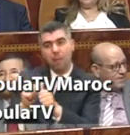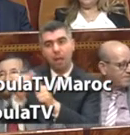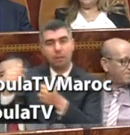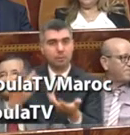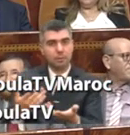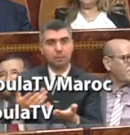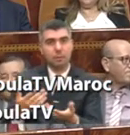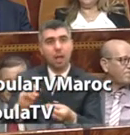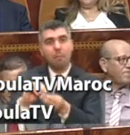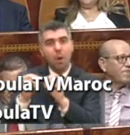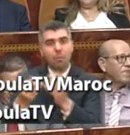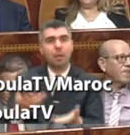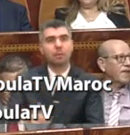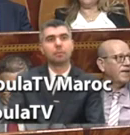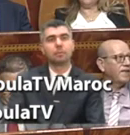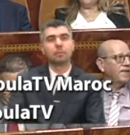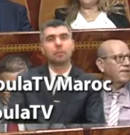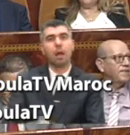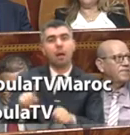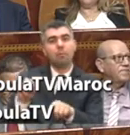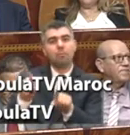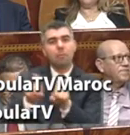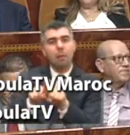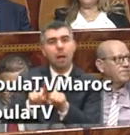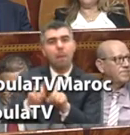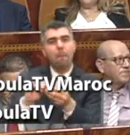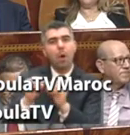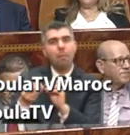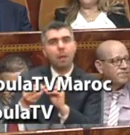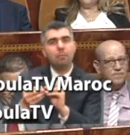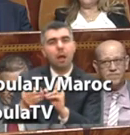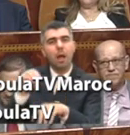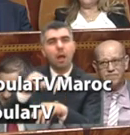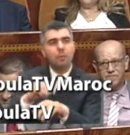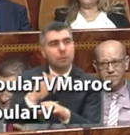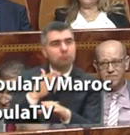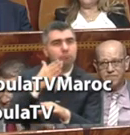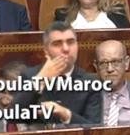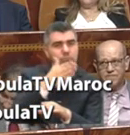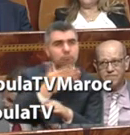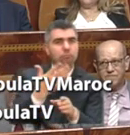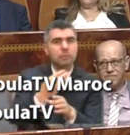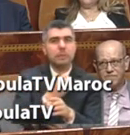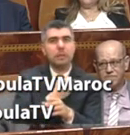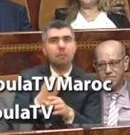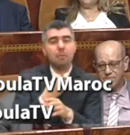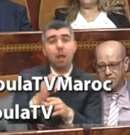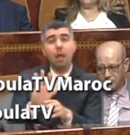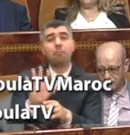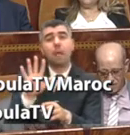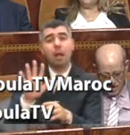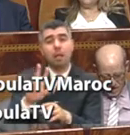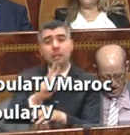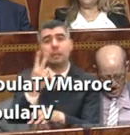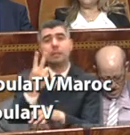دابا هذا هو المشكل كاين الكبير، وكاين المشكل الكبير هو ديال سوء التدبير. كتمشي دابا شي مستوصف كتلقى فيه خمسة الأطباء، الطبيب كيخدم